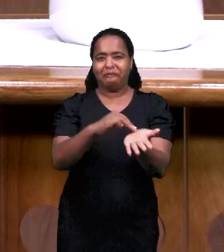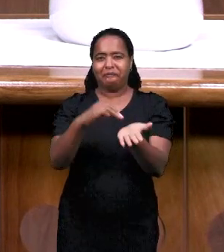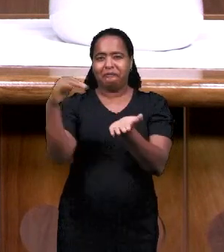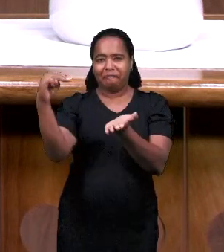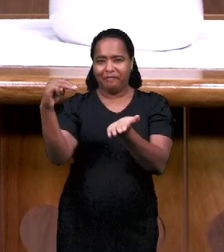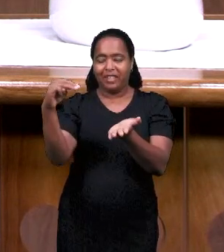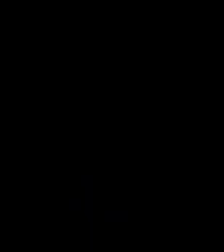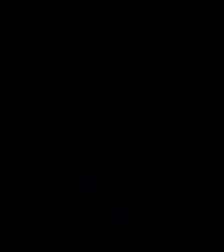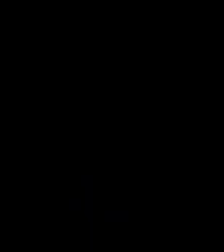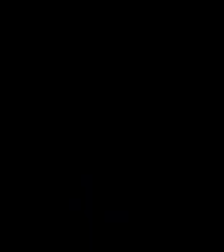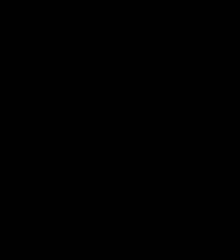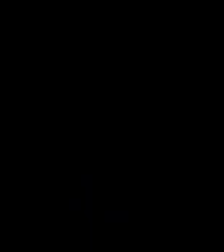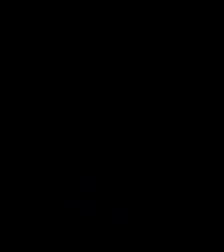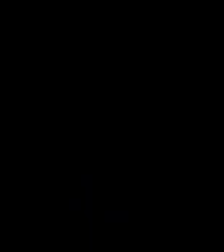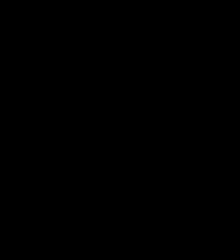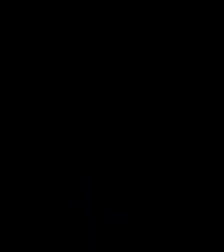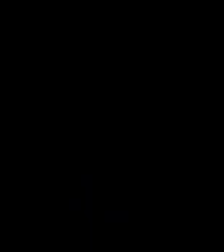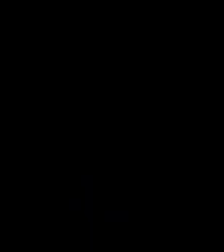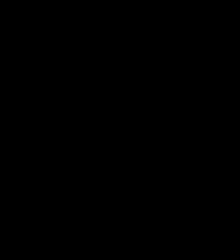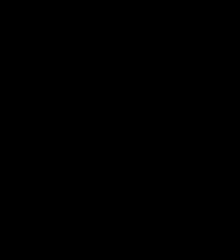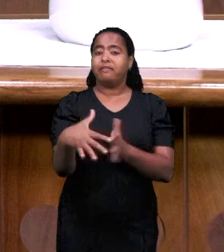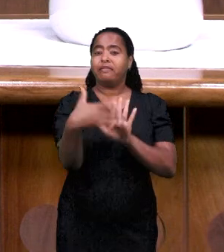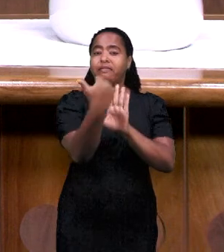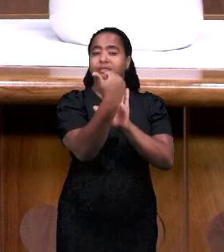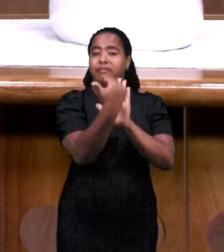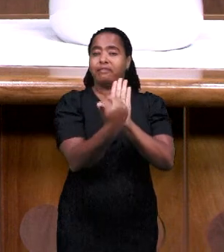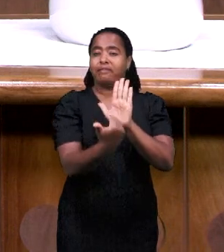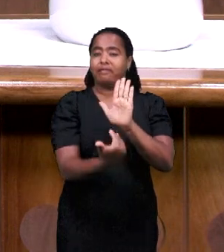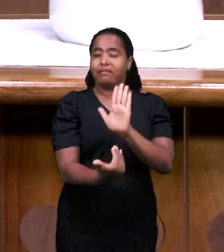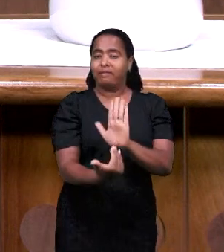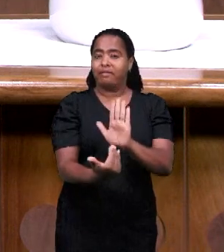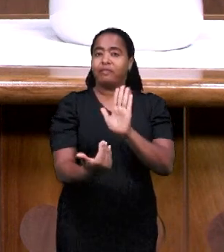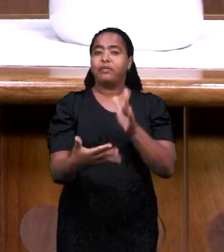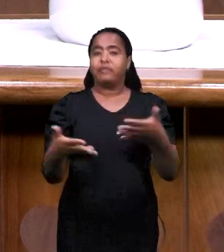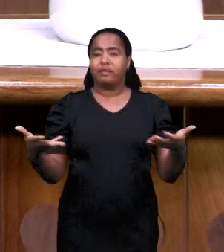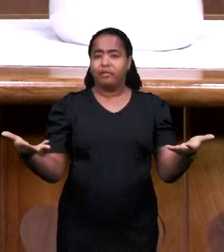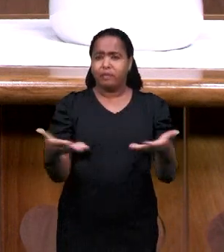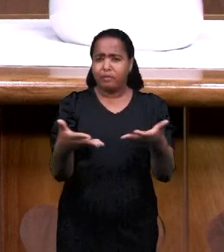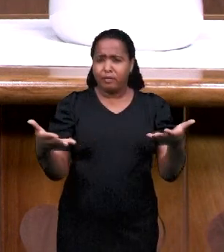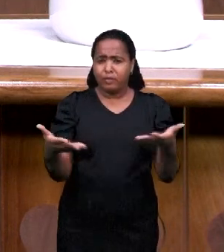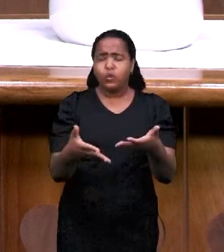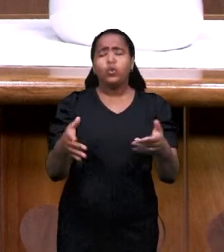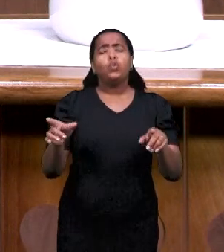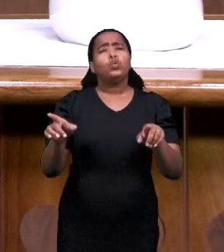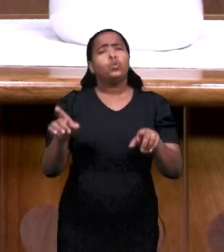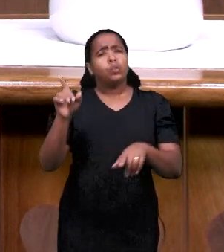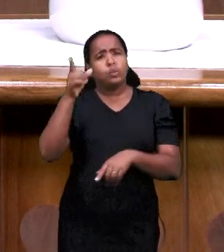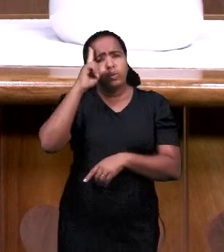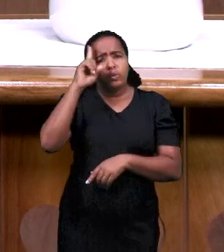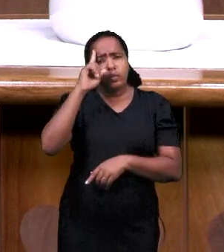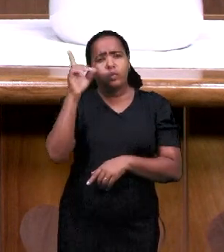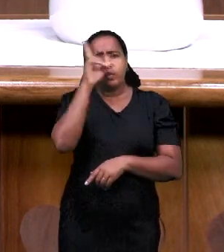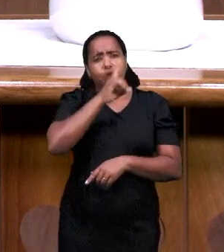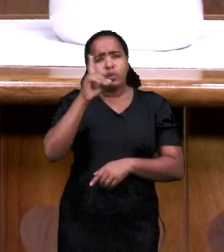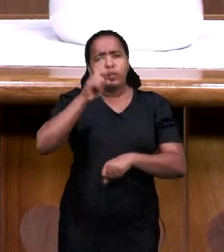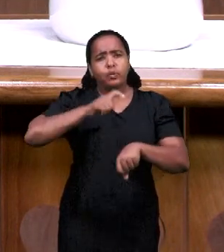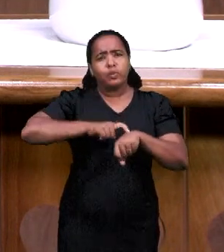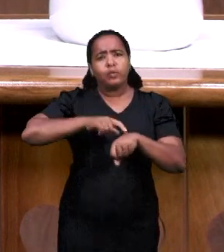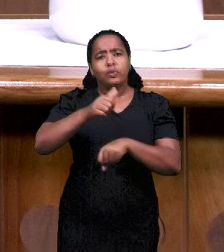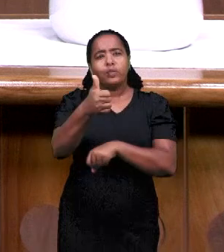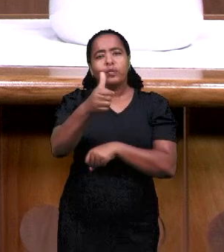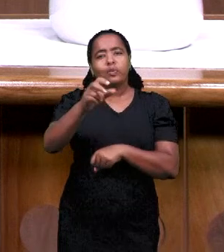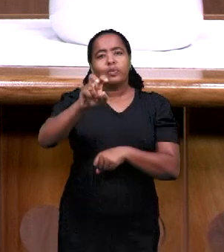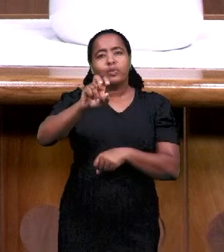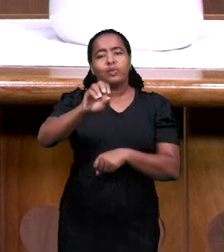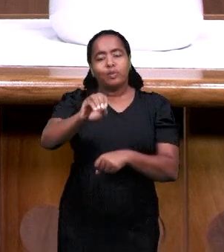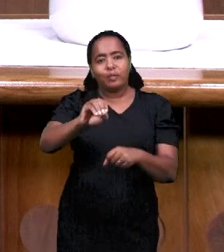commençons maintenant cette programmation qui est diffusée tous les dimanches à 10h du matin au Brésil dans notre canal